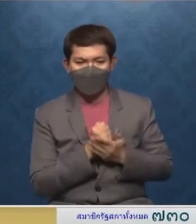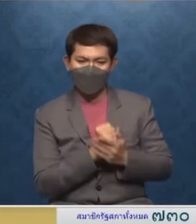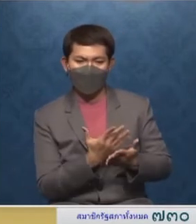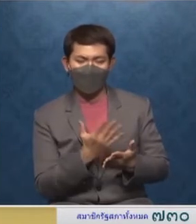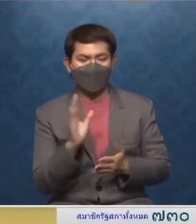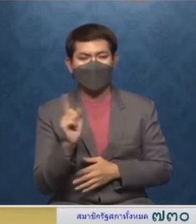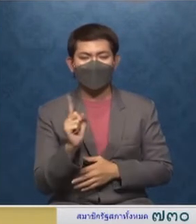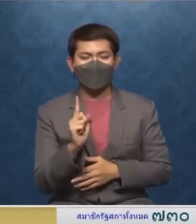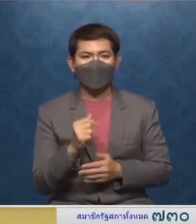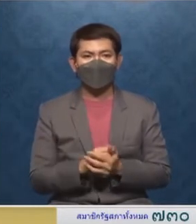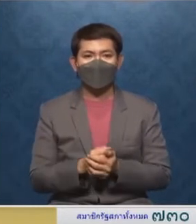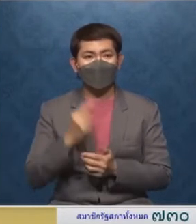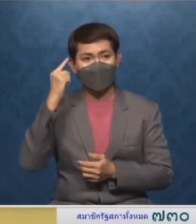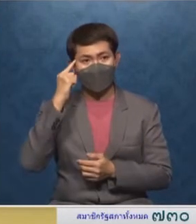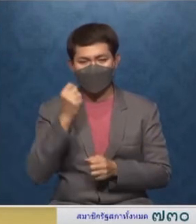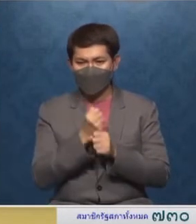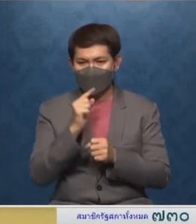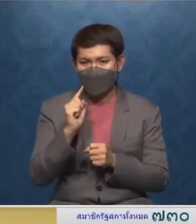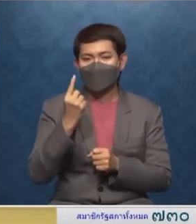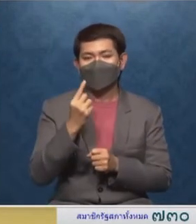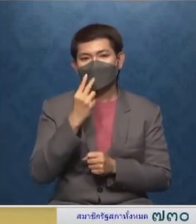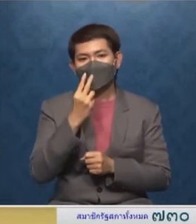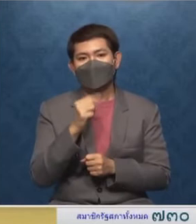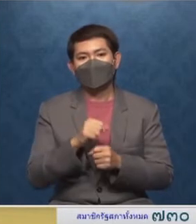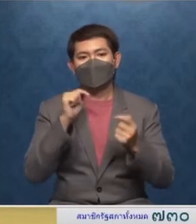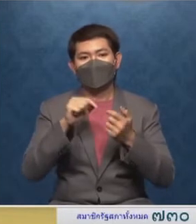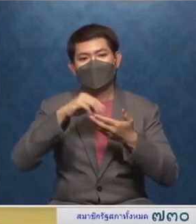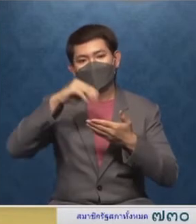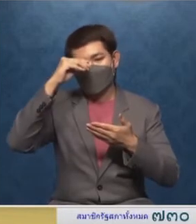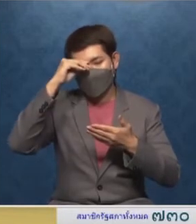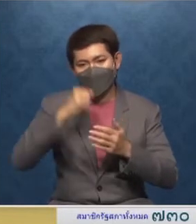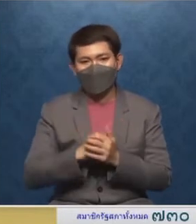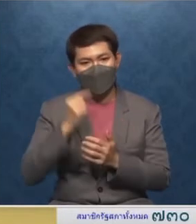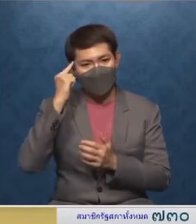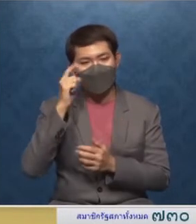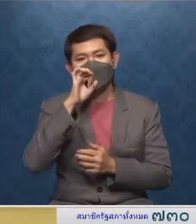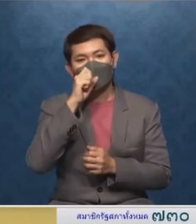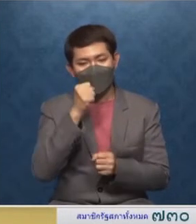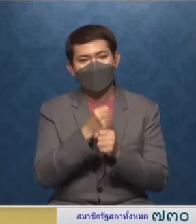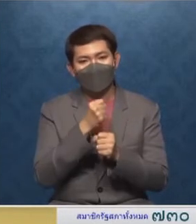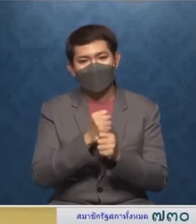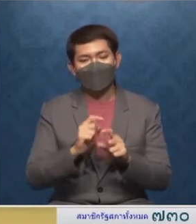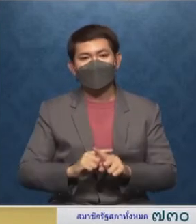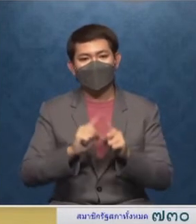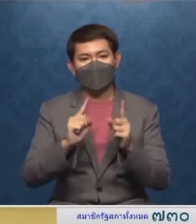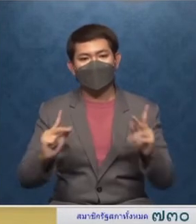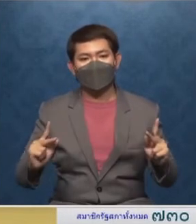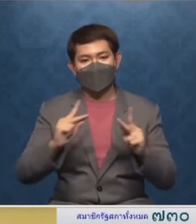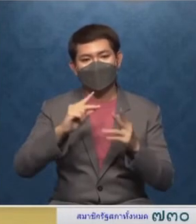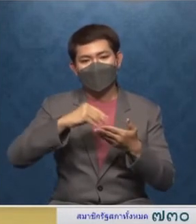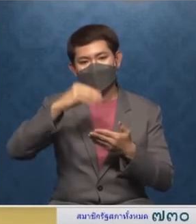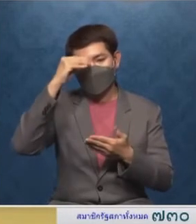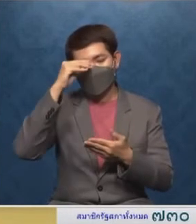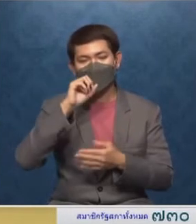ก็ว่าเป็นนิมิตใหม่หรือมิติใหม่ของวงการศึกษานะครับก็น่าจะทดลองดูแต่ว่ากระทรวงศึกษาก็รับ